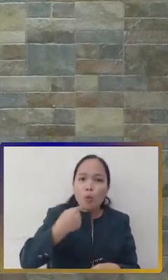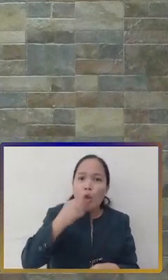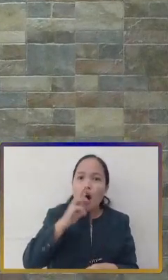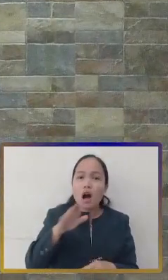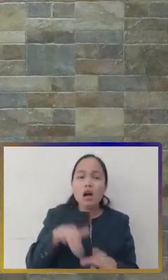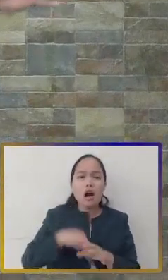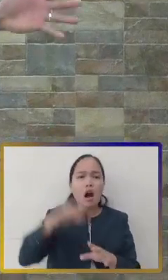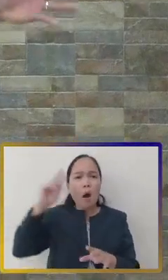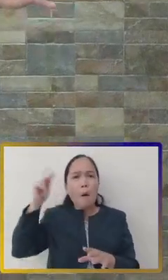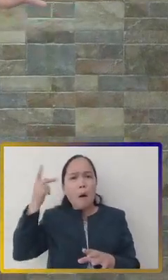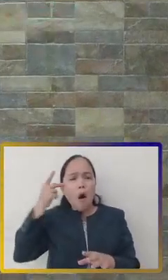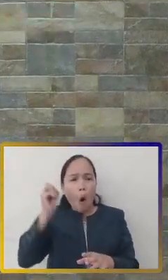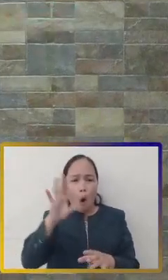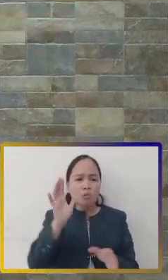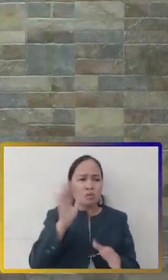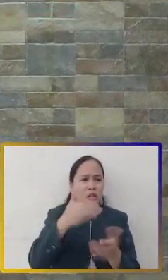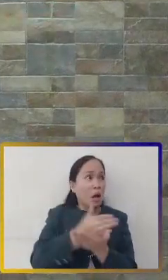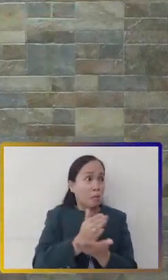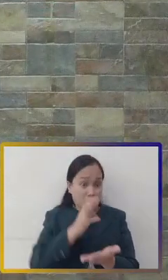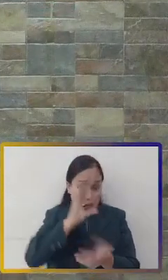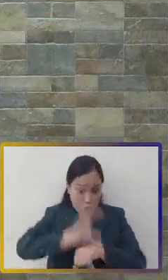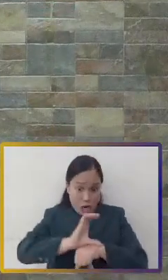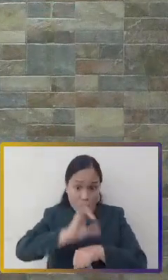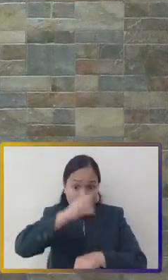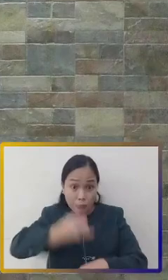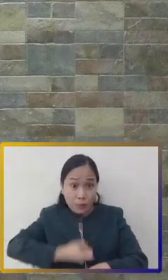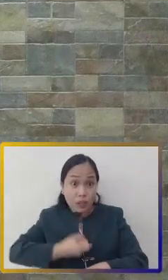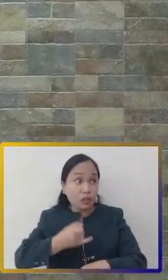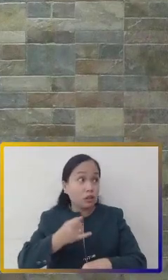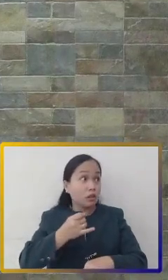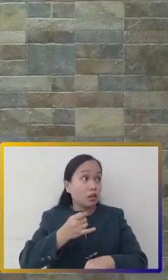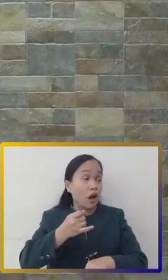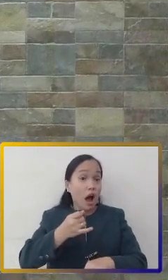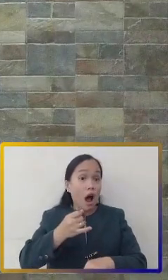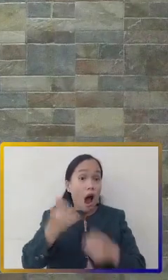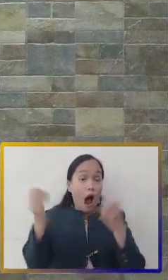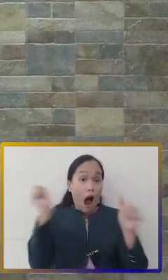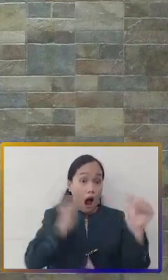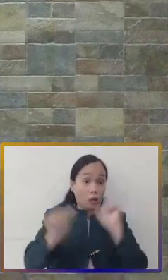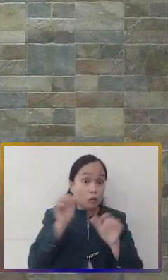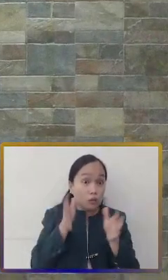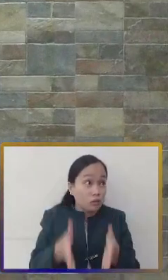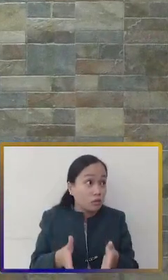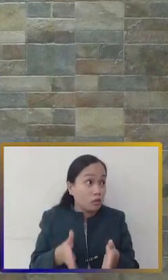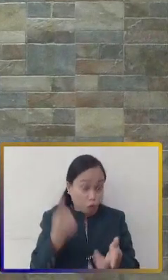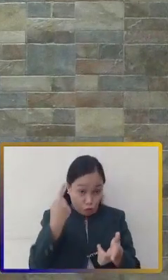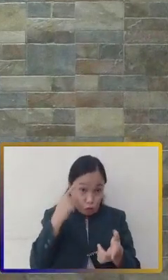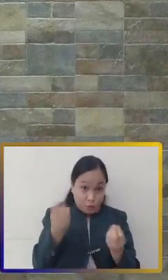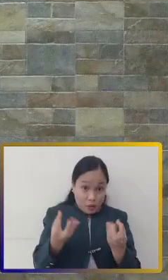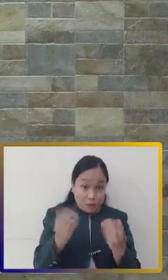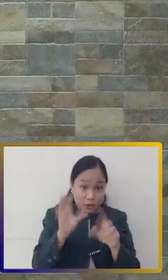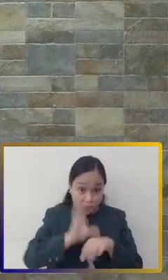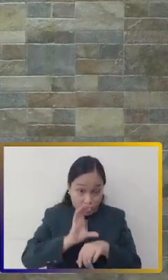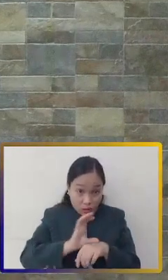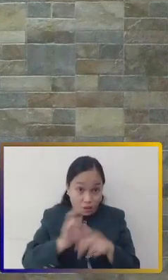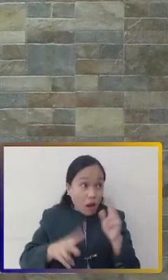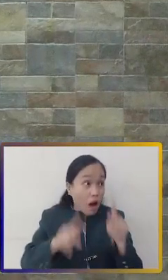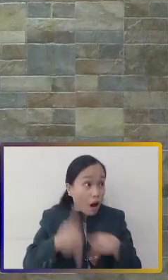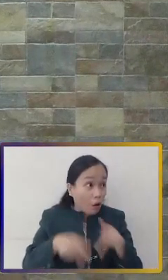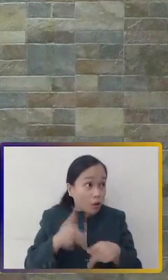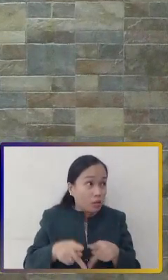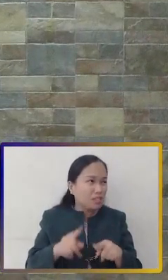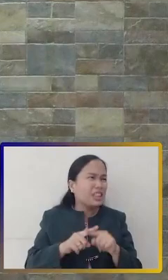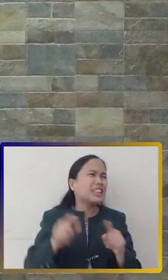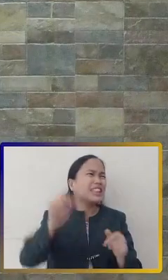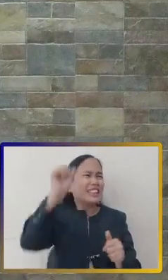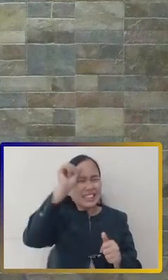mga actors, whatsoever it is, iimbitaan para maging matao ang simbahan. Mga kapatid, let me remind each one of us, brethren, ilagay po natin